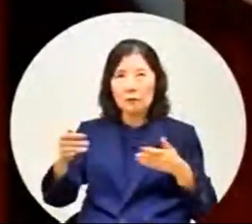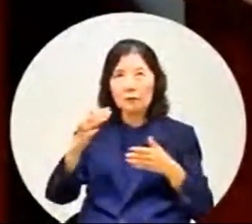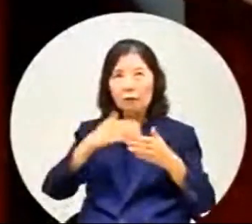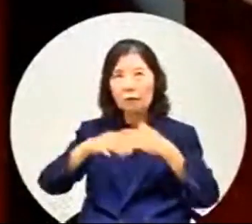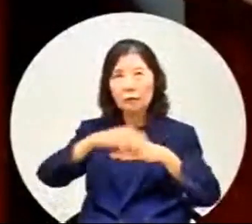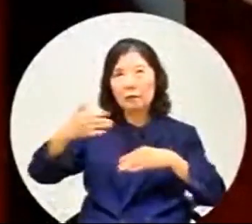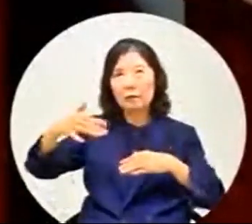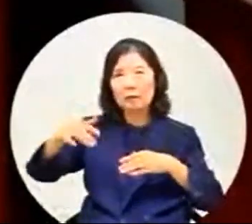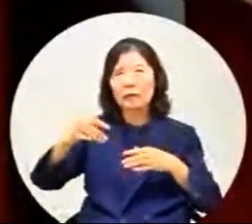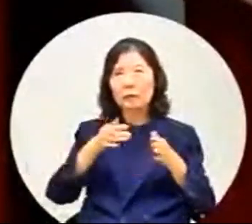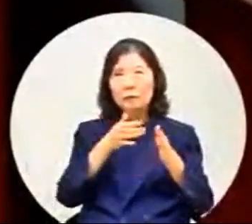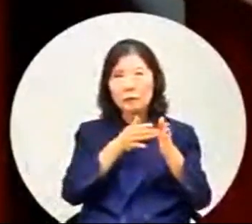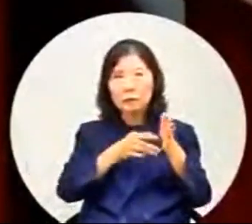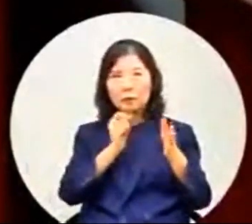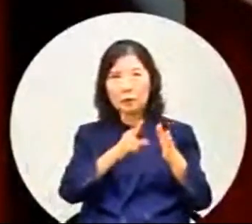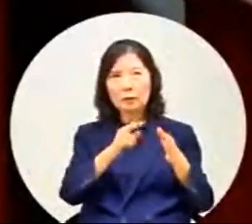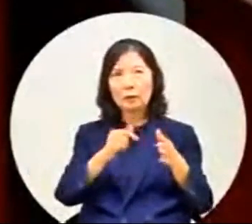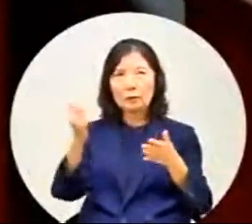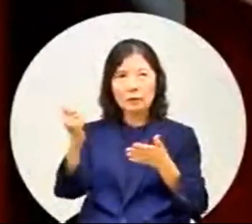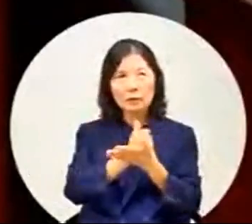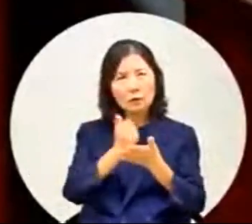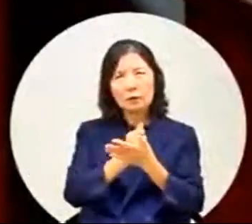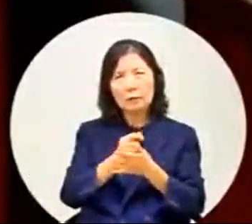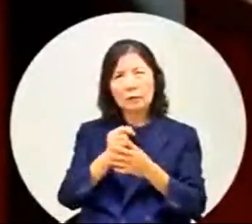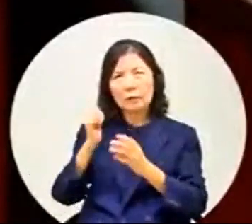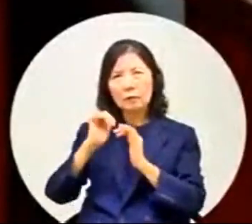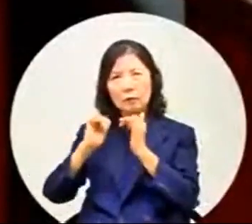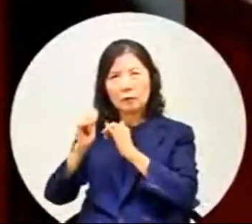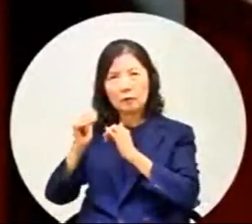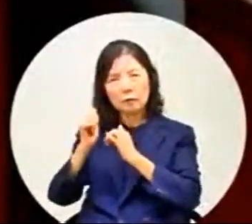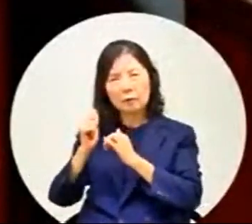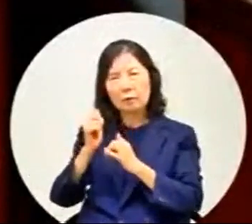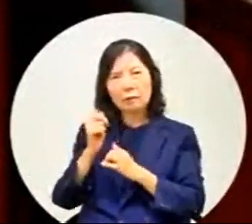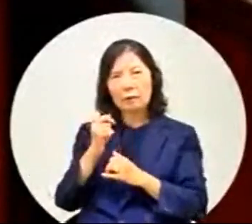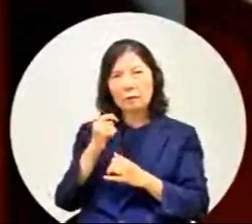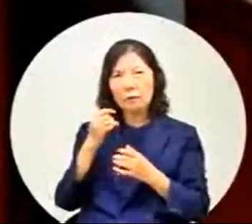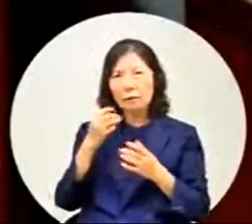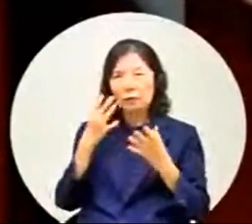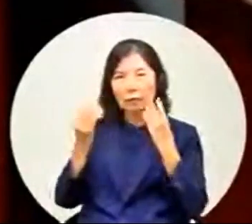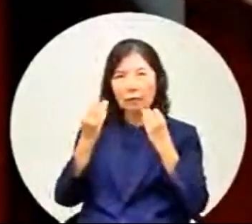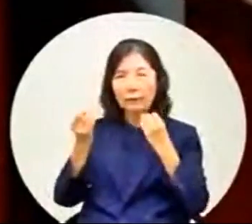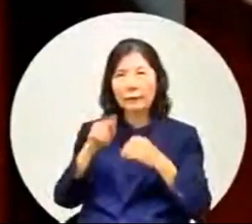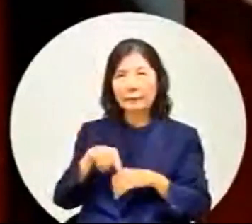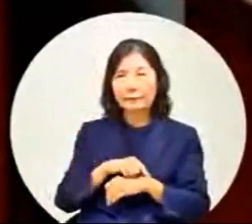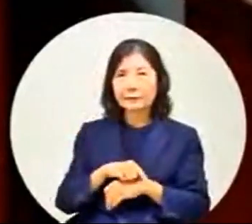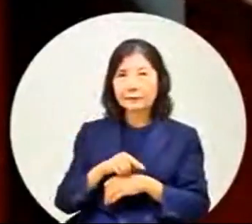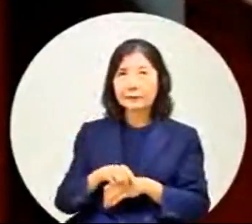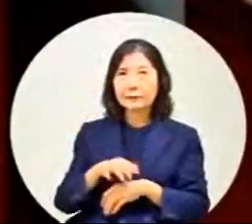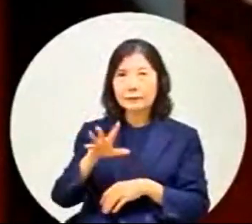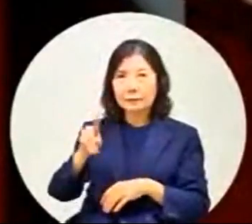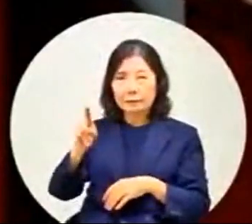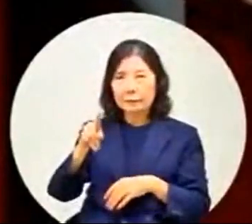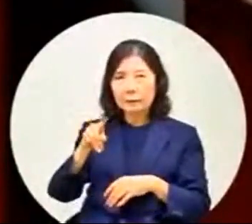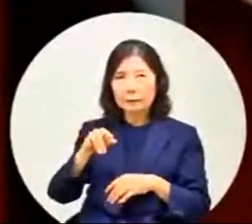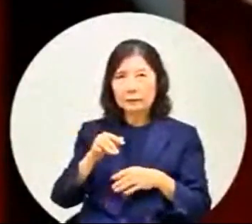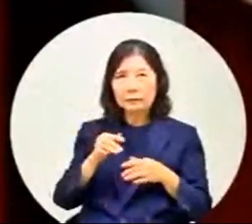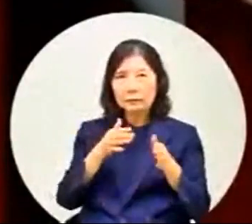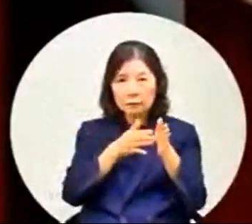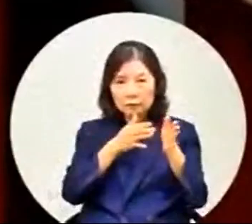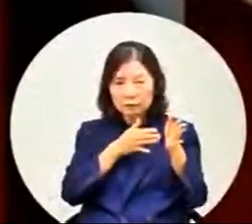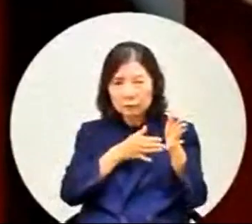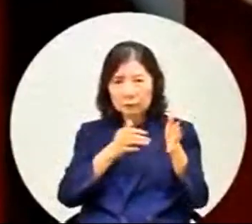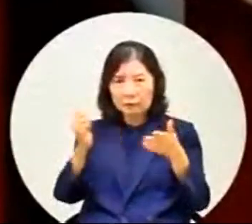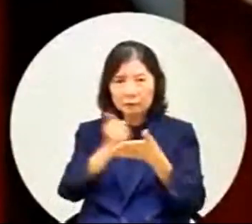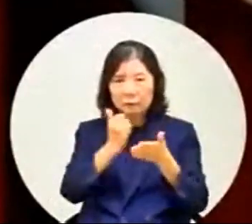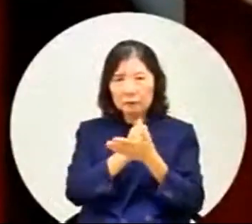为什么就是先买进来？这是民众一直迟迟无法得到理解的。好，那么并且你先用了这些车厢了以后，导